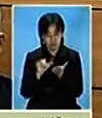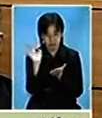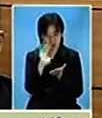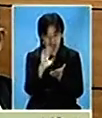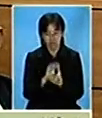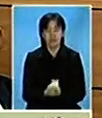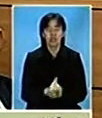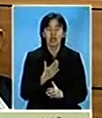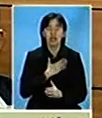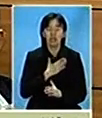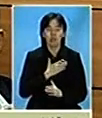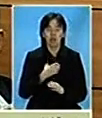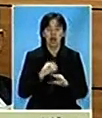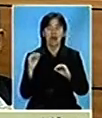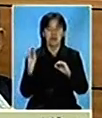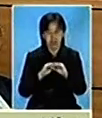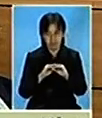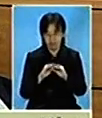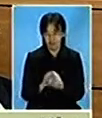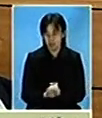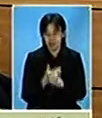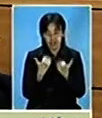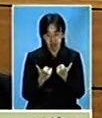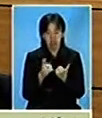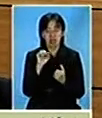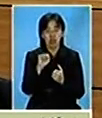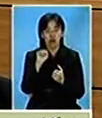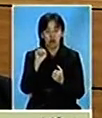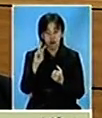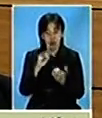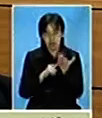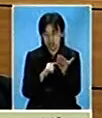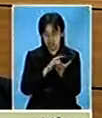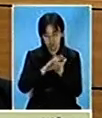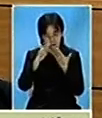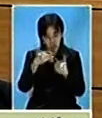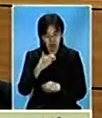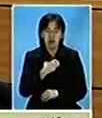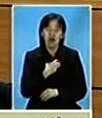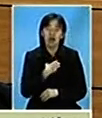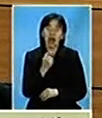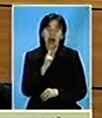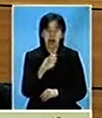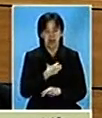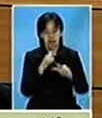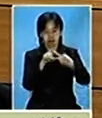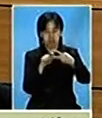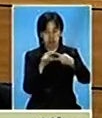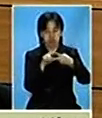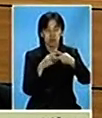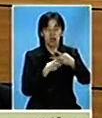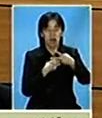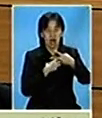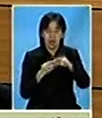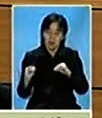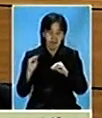ผมต้องการให้เพิ่มเติมว่าสุดท้ายผ่านชั้นสภาผู้แทนราษฎรแล้วเนี่ยมีความประสงค์อยากจะให้มันเป็น2เรื่องอยู่ในฉบับเดียวกันก็เขีย